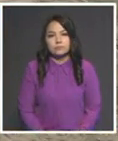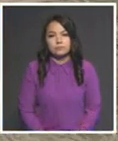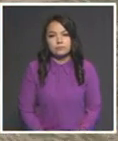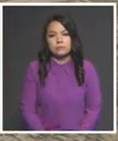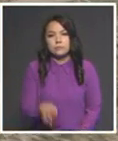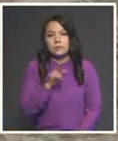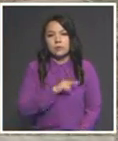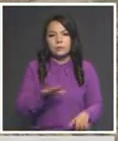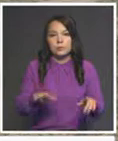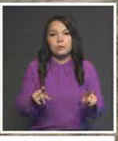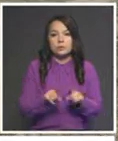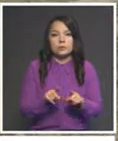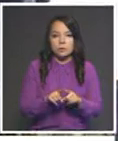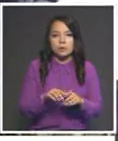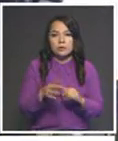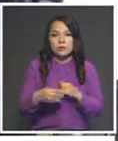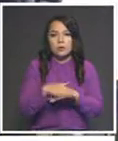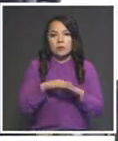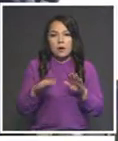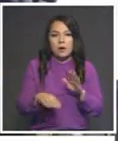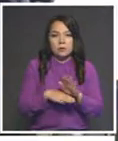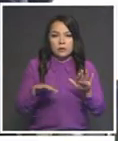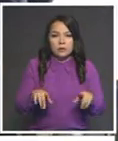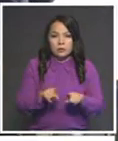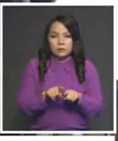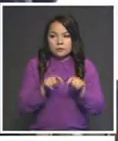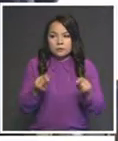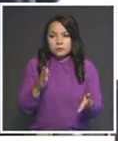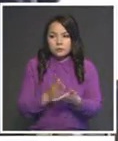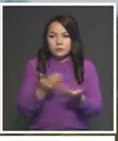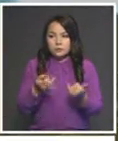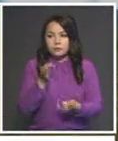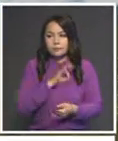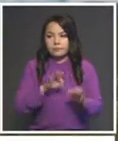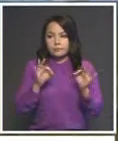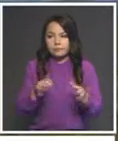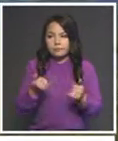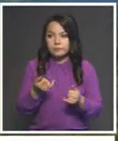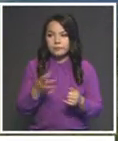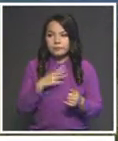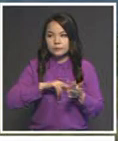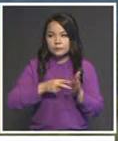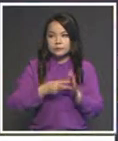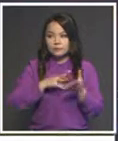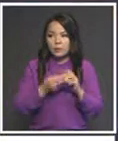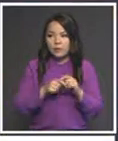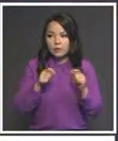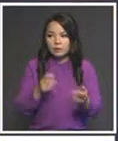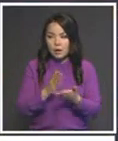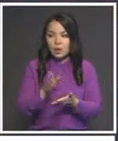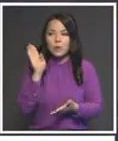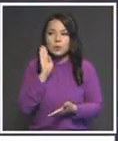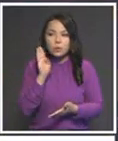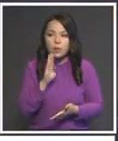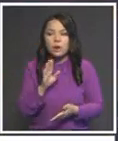Кәсіпорын уран өндіруде жерасты ұңғымалық шаймалау әдісін қолданады. МАГАТЭ ұйымы оны ең тиімді және зарарсыз тәсіл деп таныған. Мұнда су